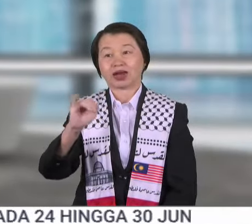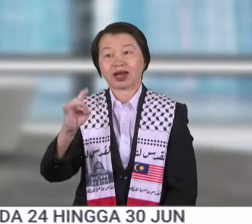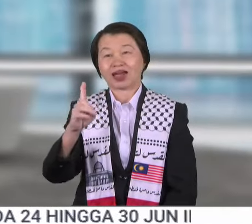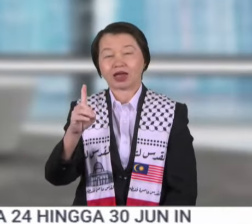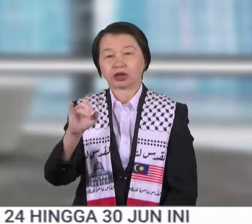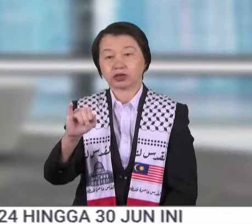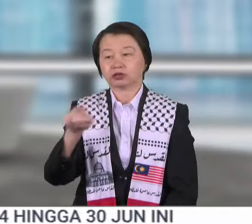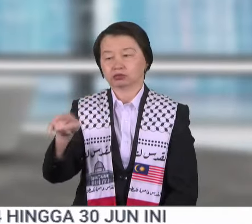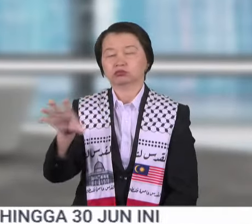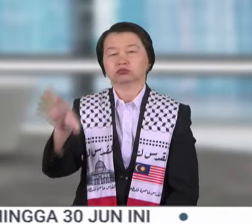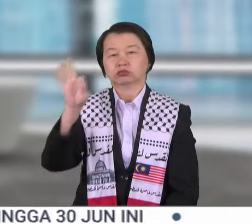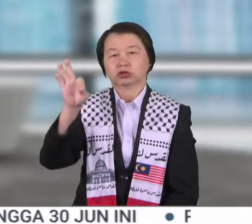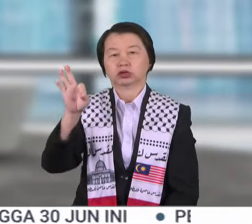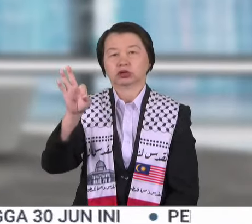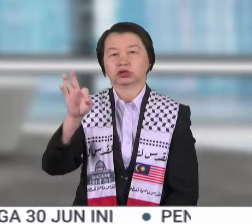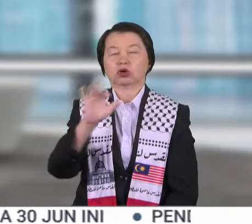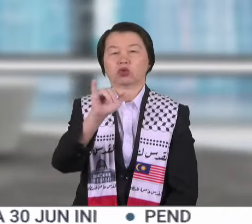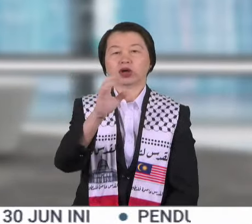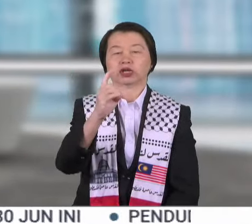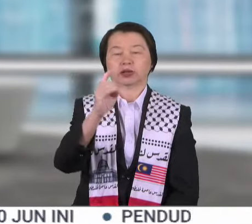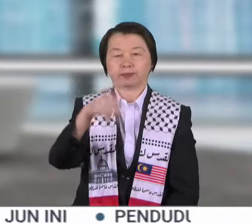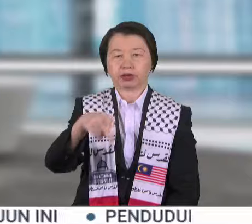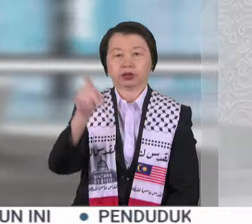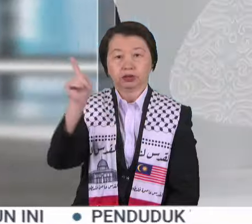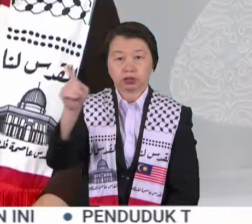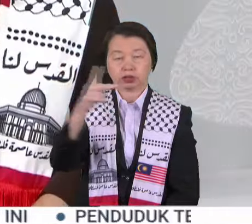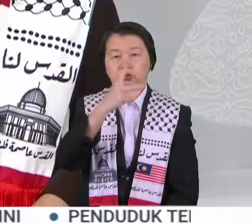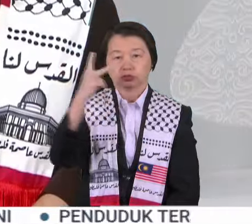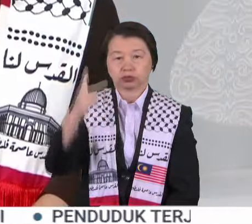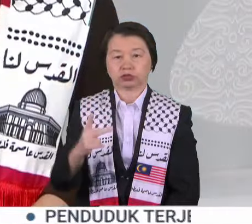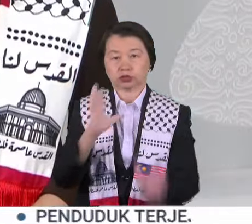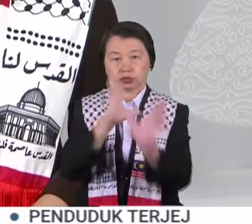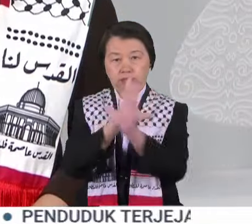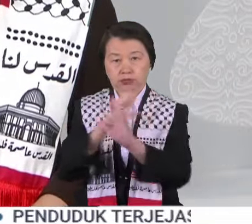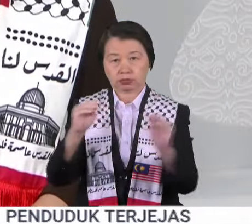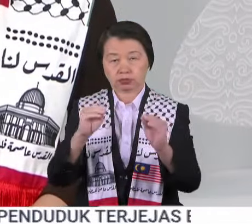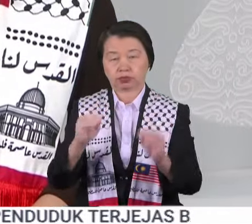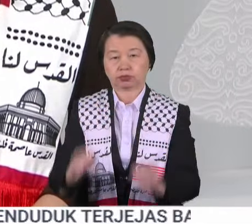perinciannya kita langsung saja bersama Vanessa maring di Kuching silakan